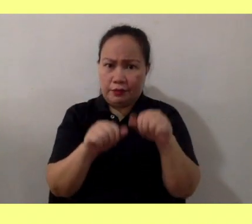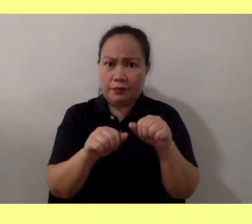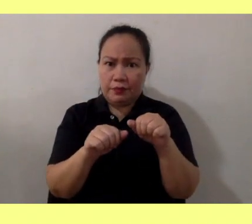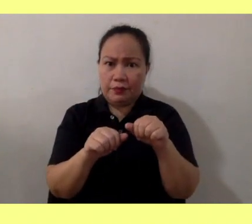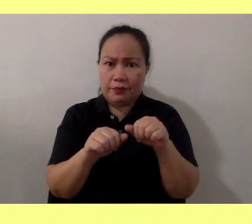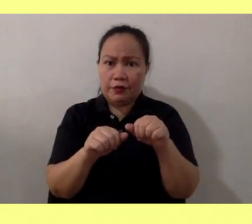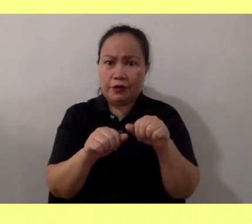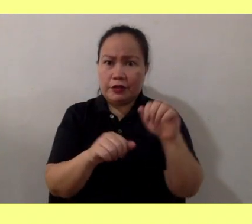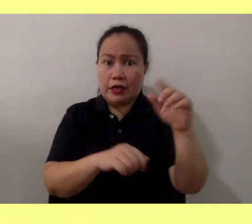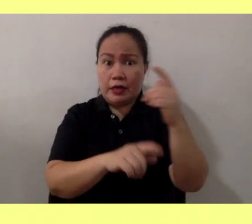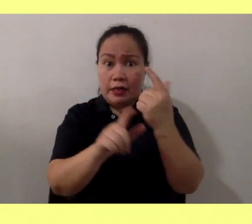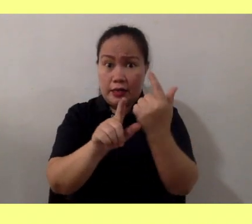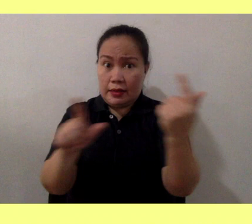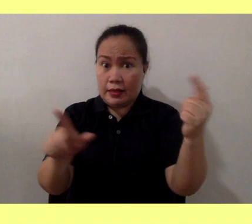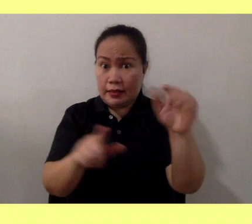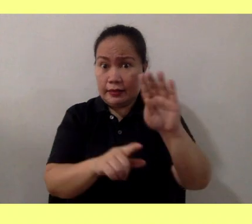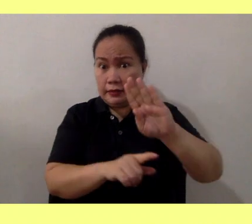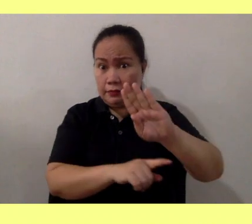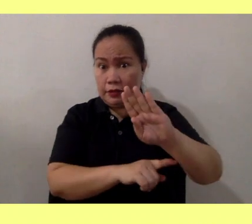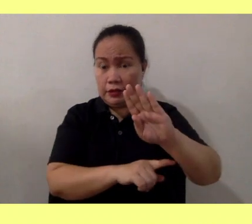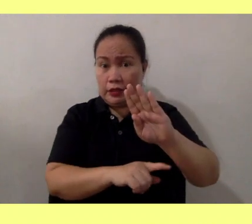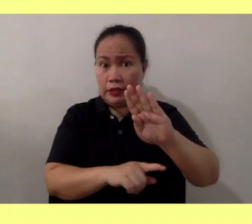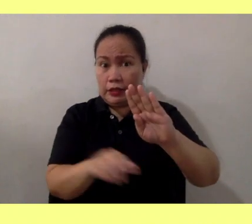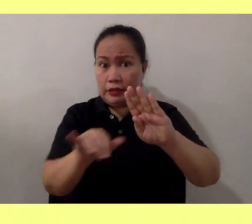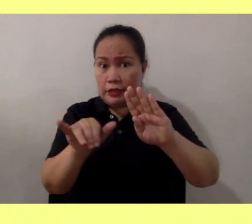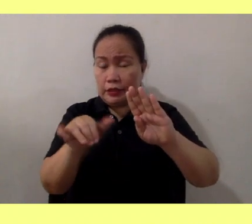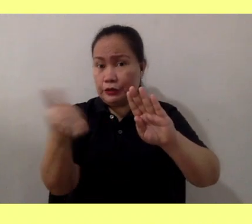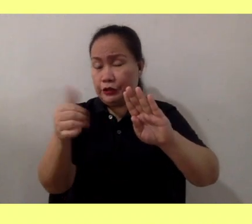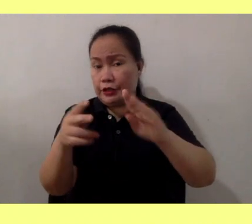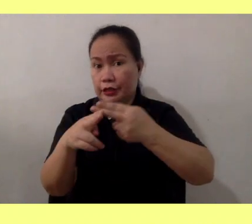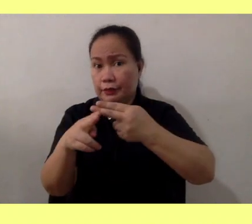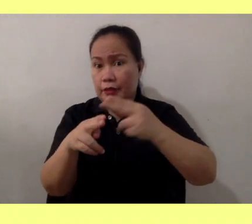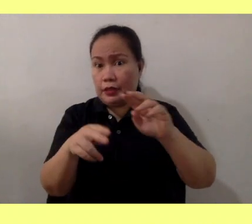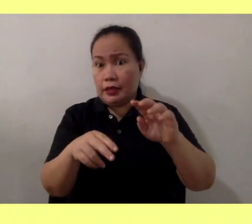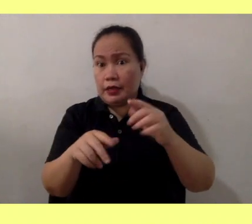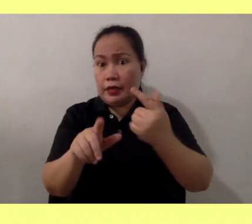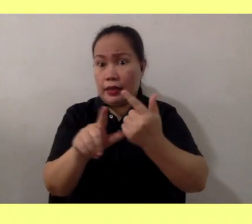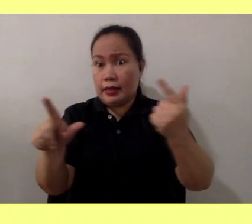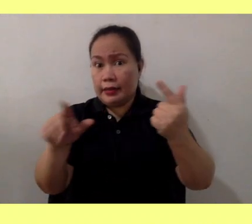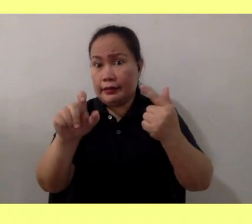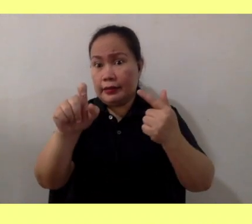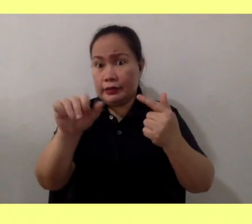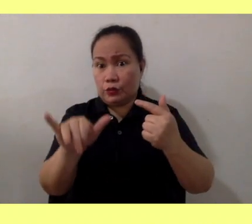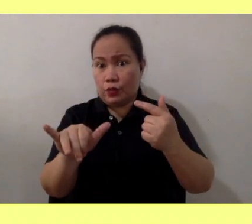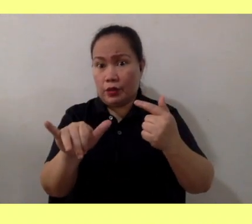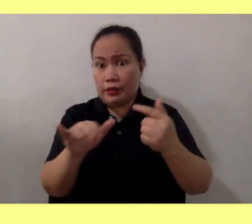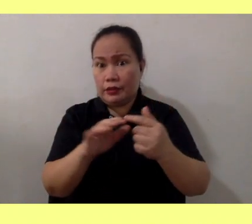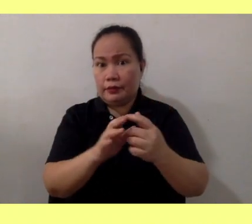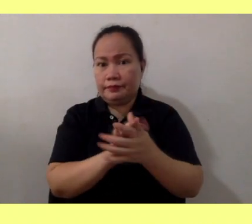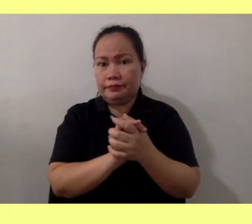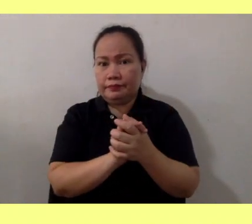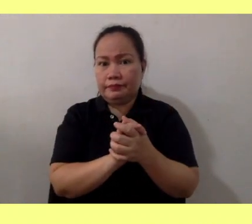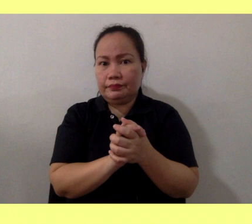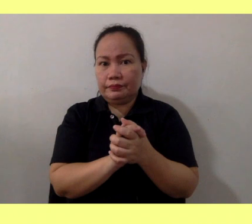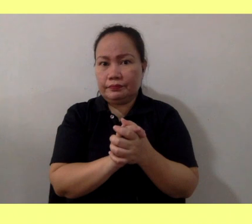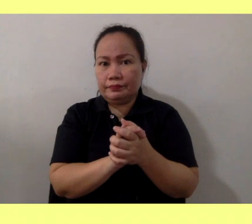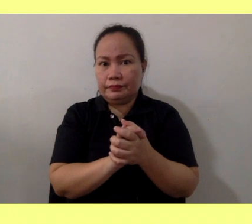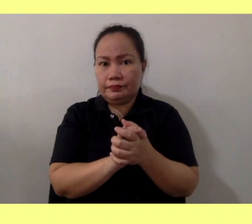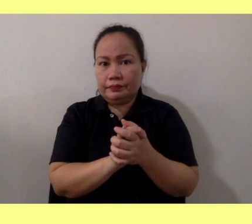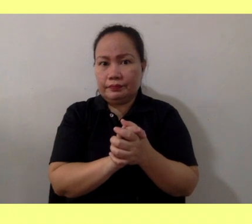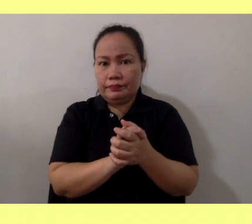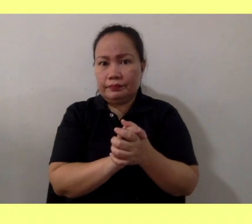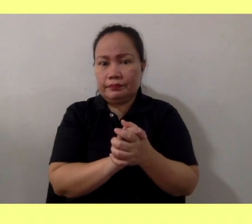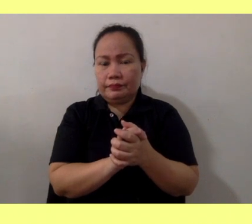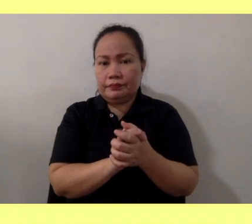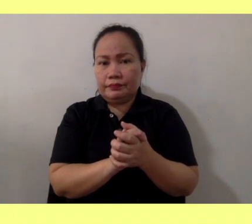ring line XY or line YX. Okay? So, this is another name. So, ayun po. So,